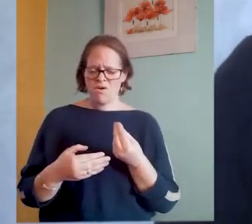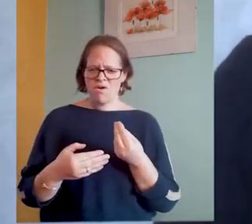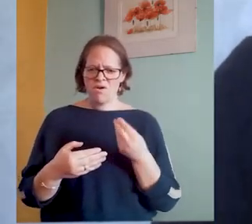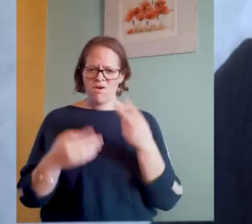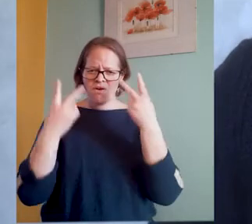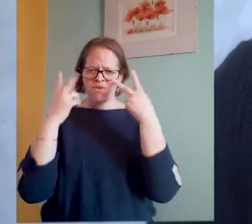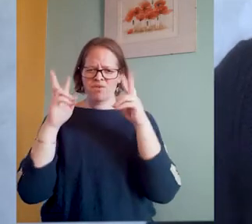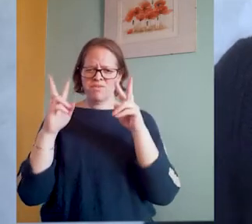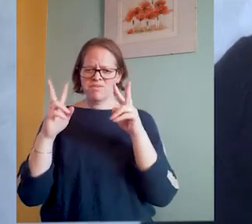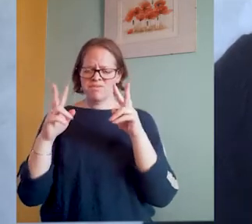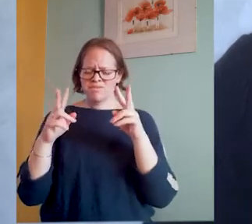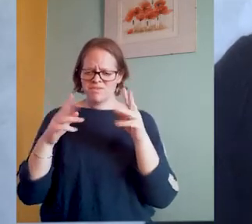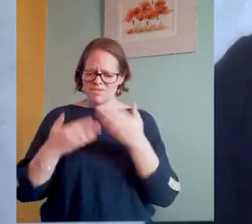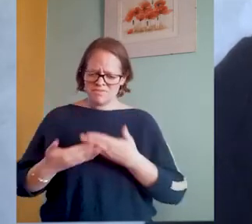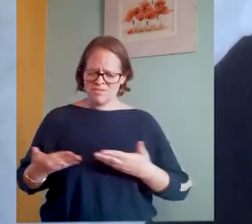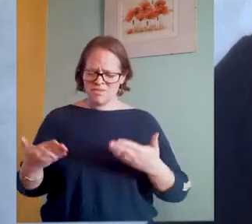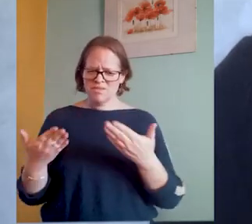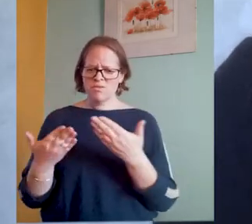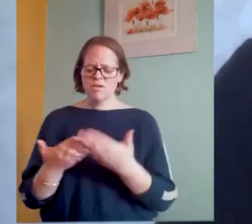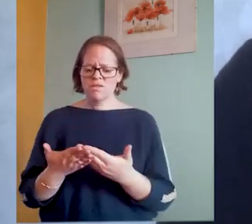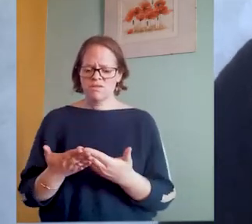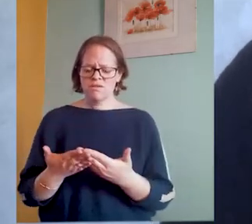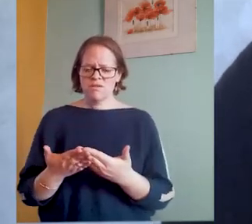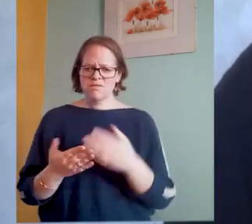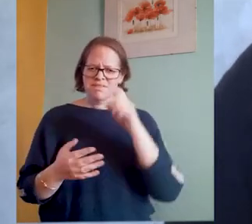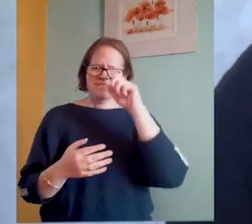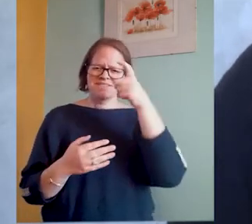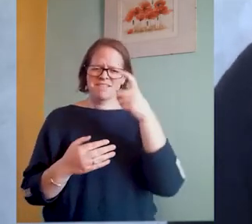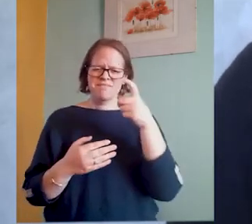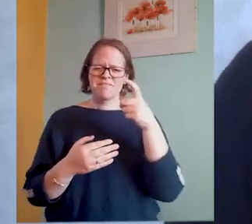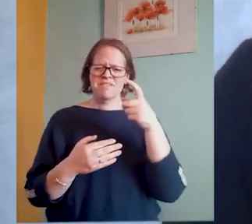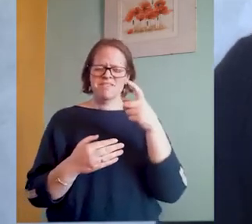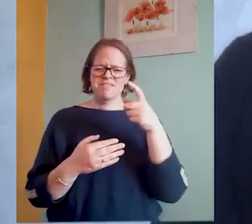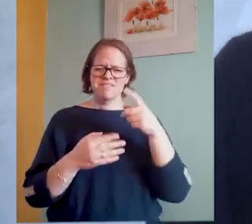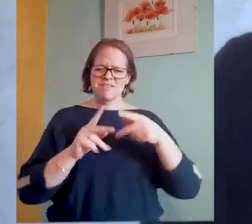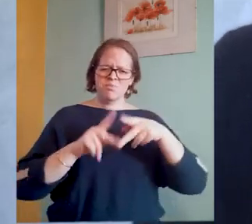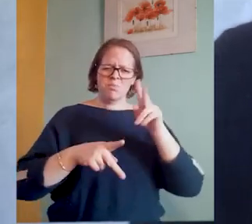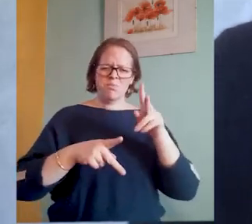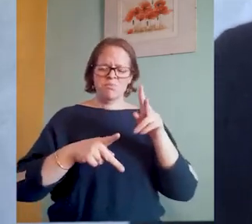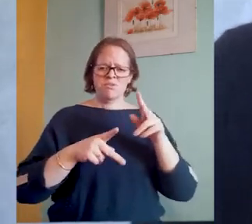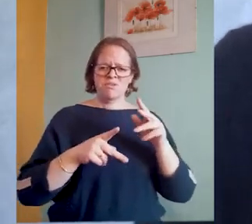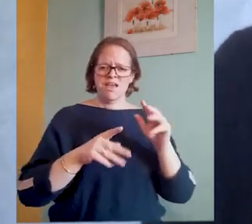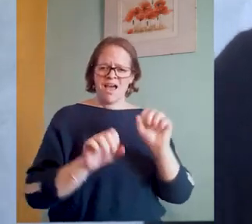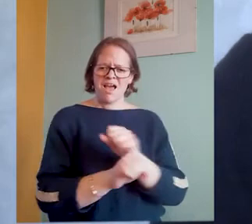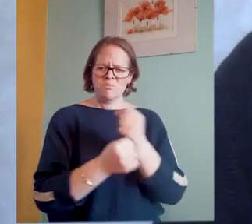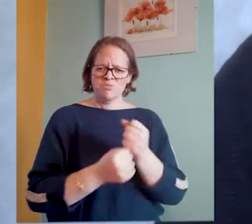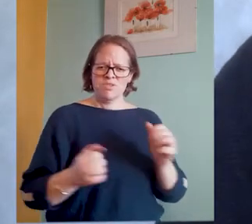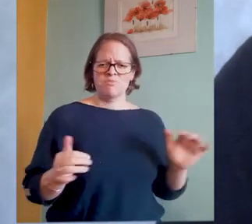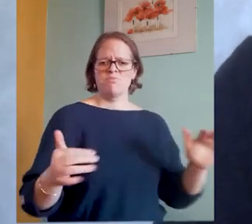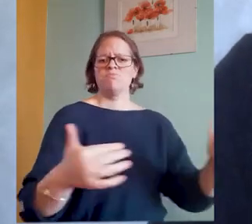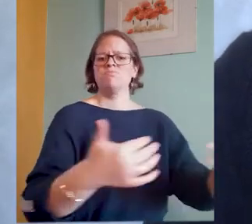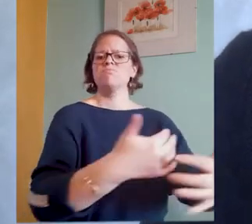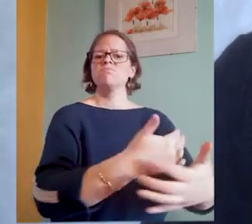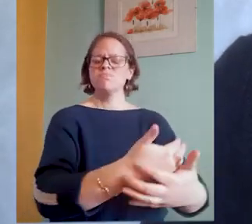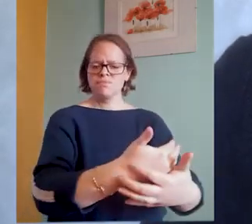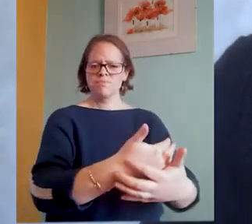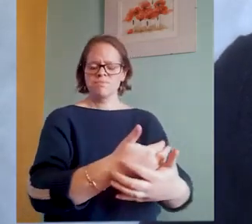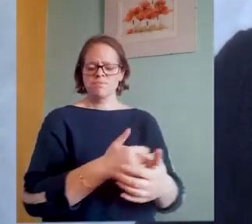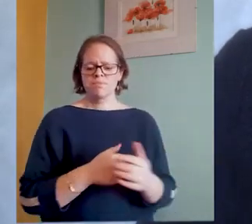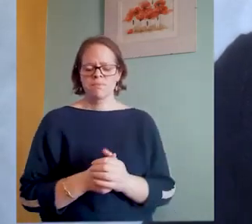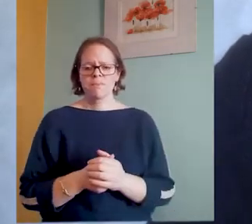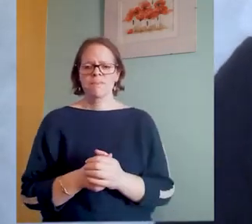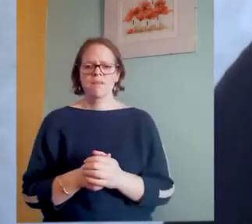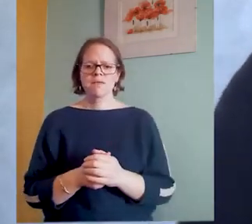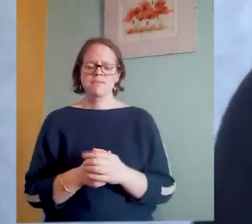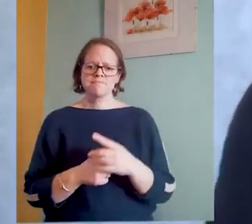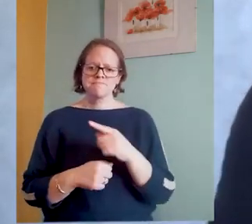les prendre dans nos bras pour les réconforter. Alors, essayons de les réconforter comme on le peut. Nous pensons aussi